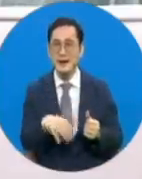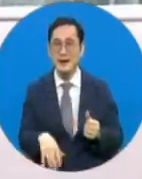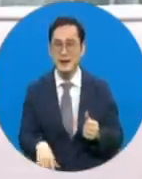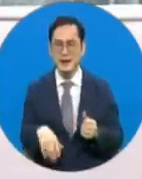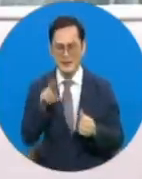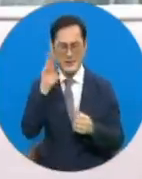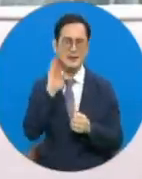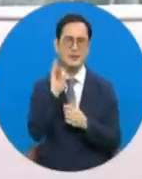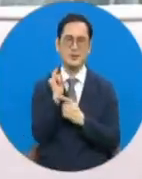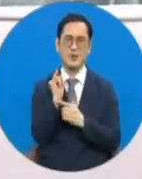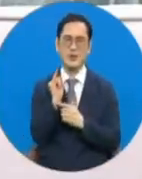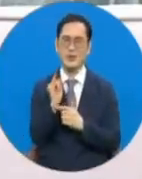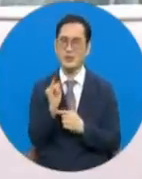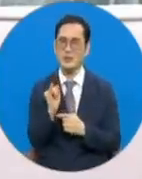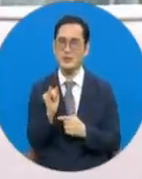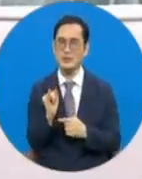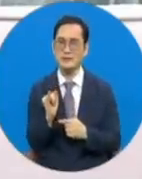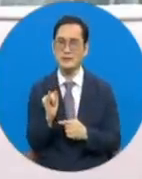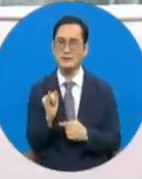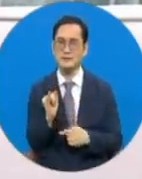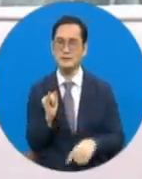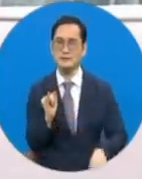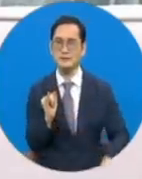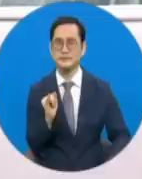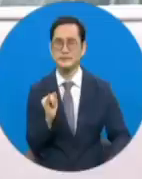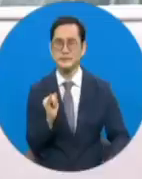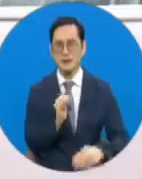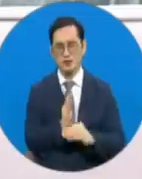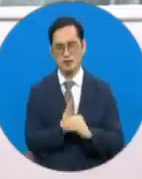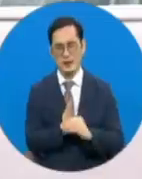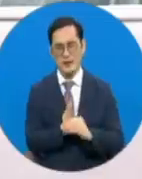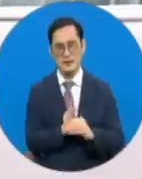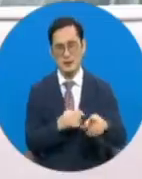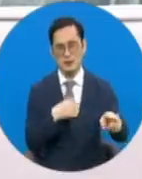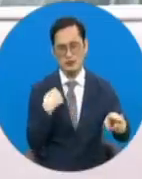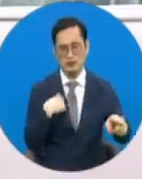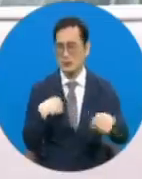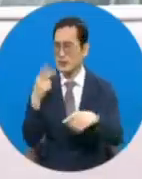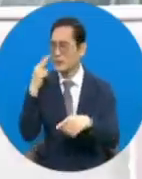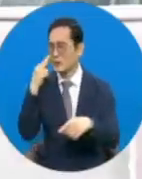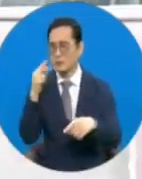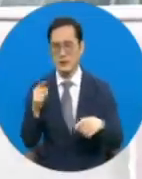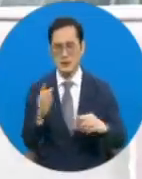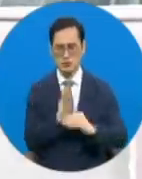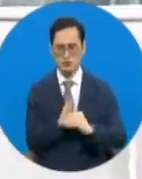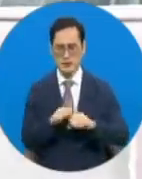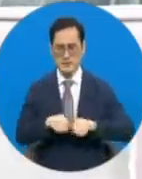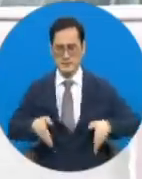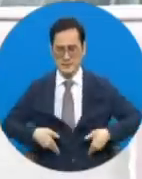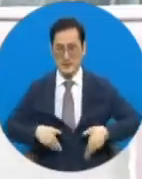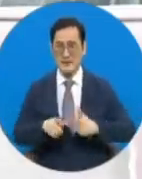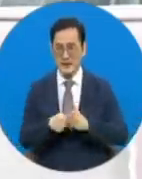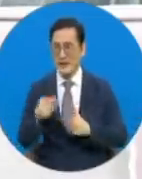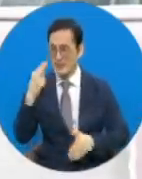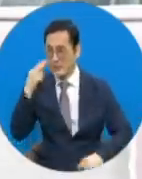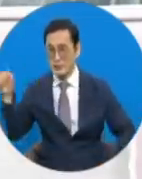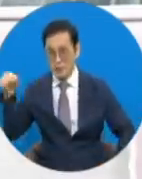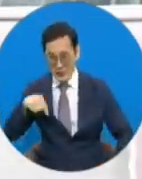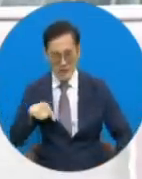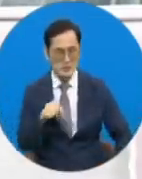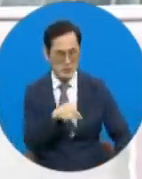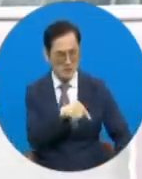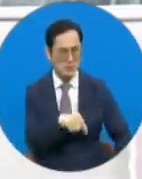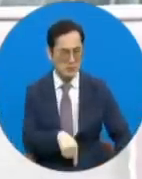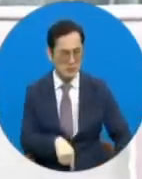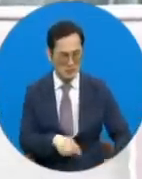이렇게 미국과 중국 사이에 이간 중간지대를 걷고 있을 때였기 때문에 사실은 한편으로 보면 당시에